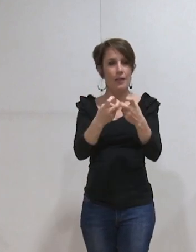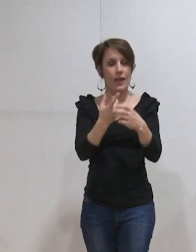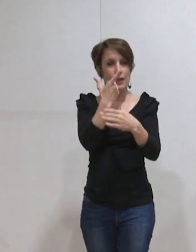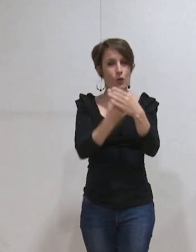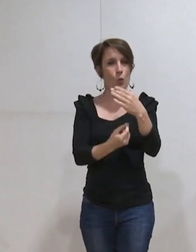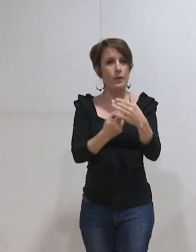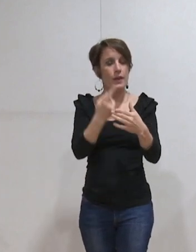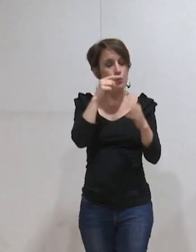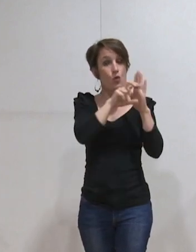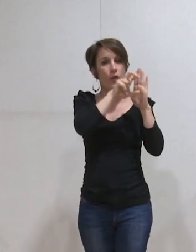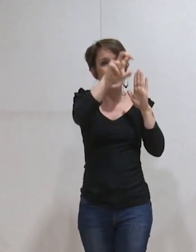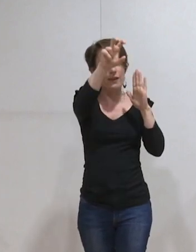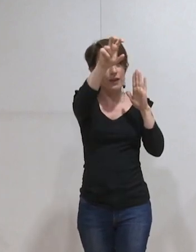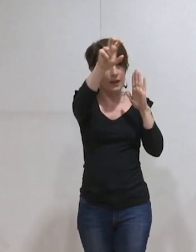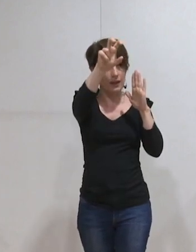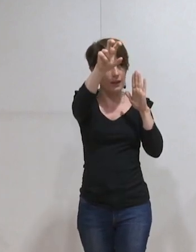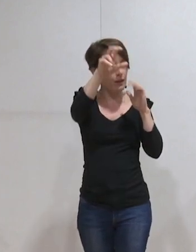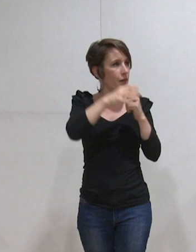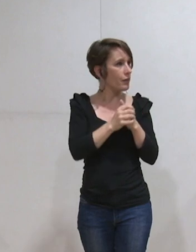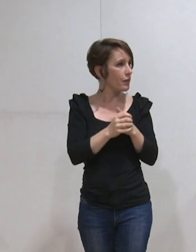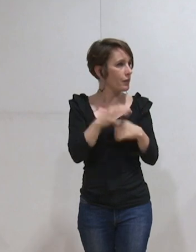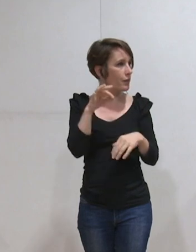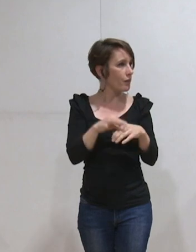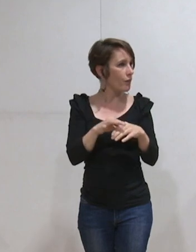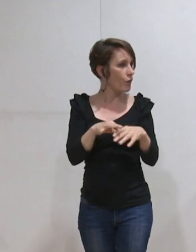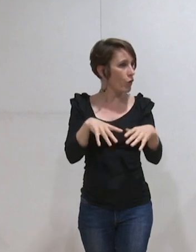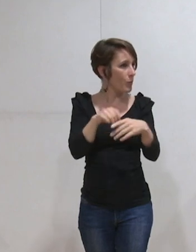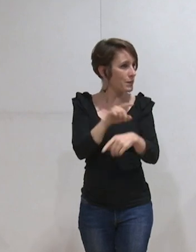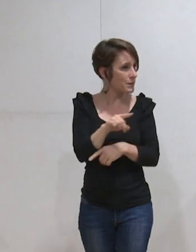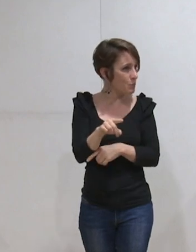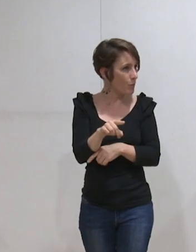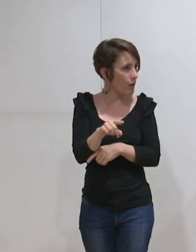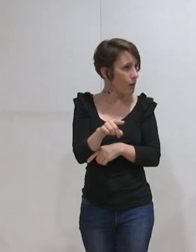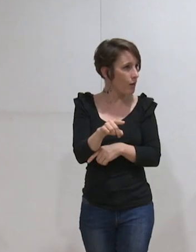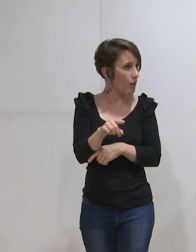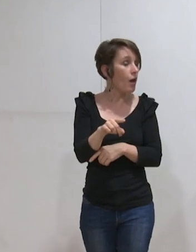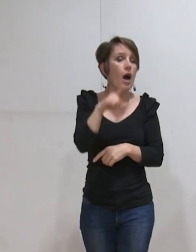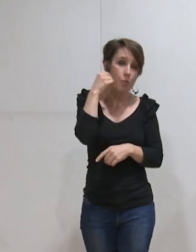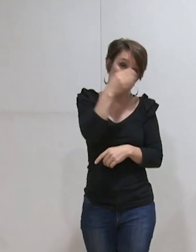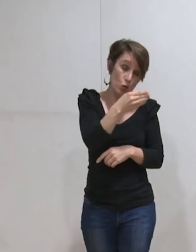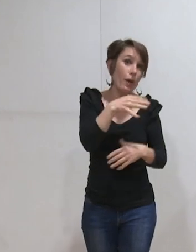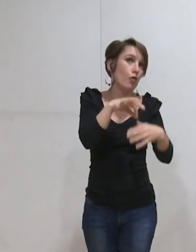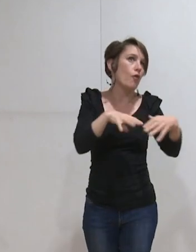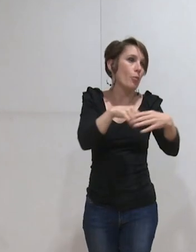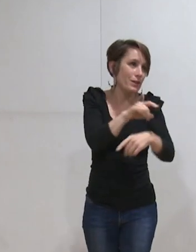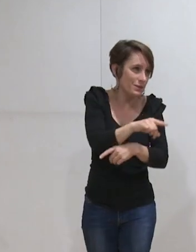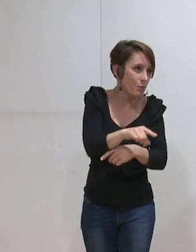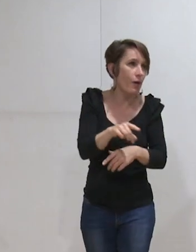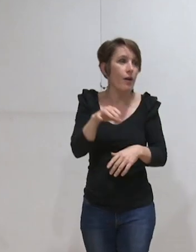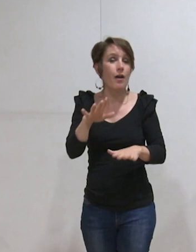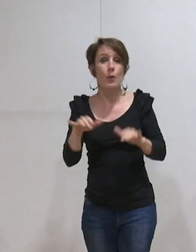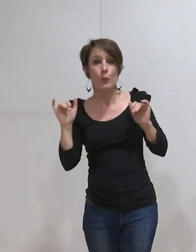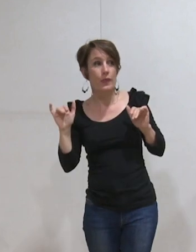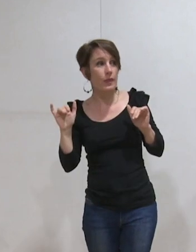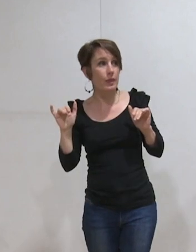du téléphérique qui ne prend pas part au vote qui s'abstient oui monsieur Merot prend pas part au vote bien sûr qui